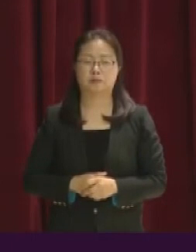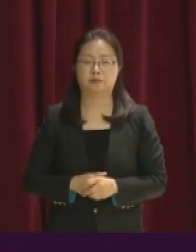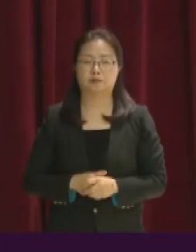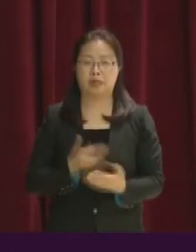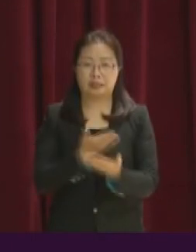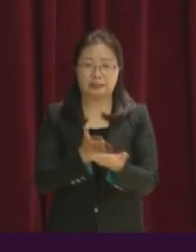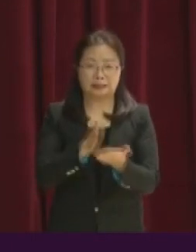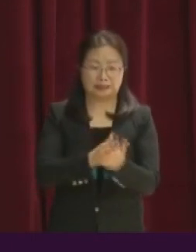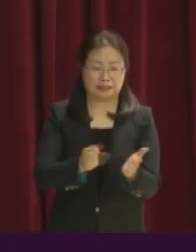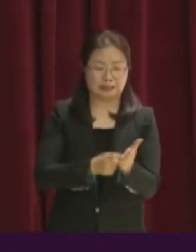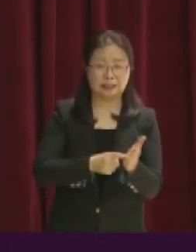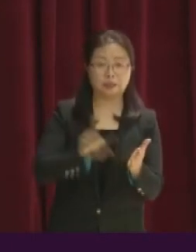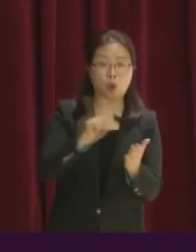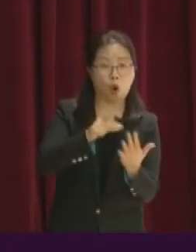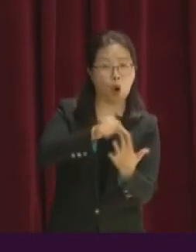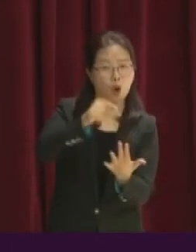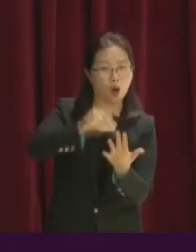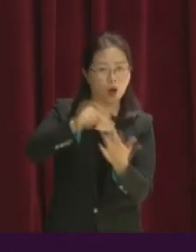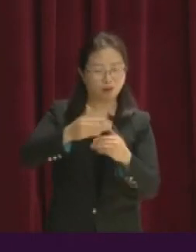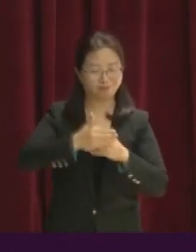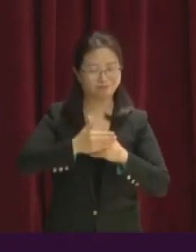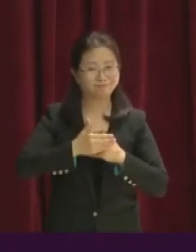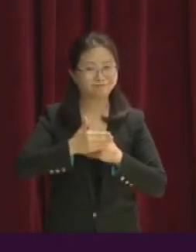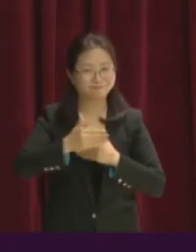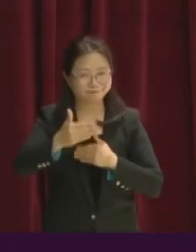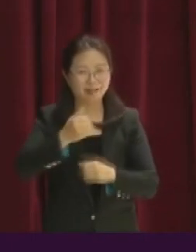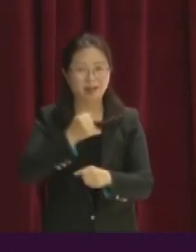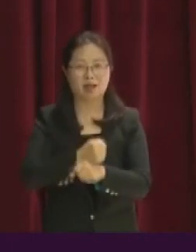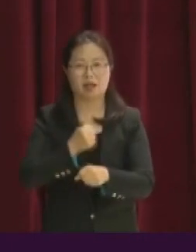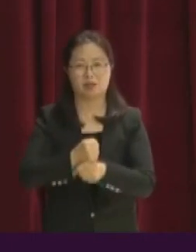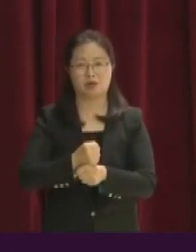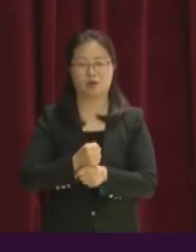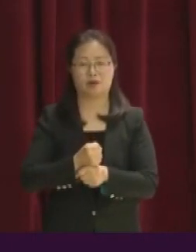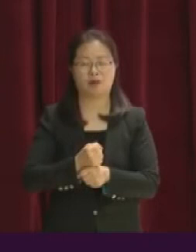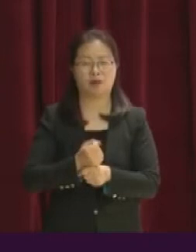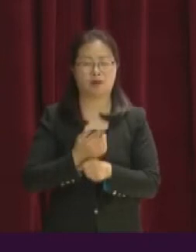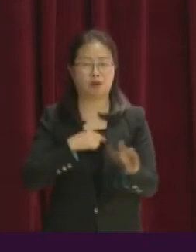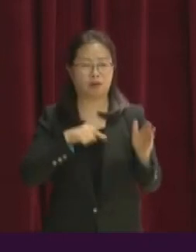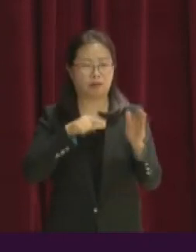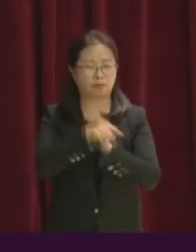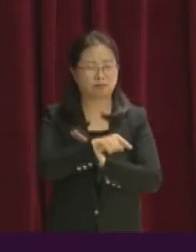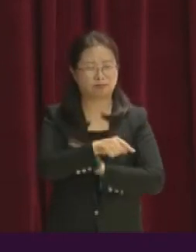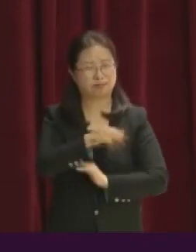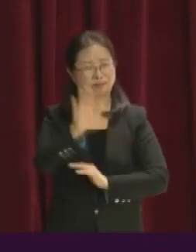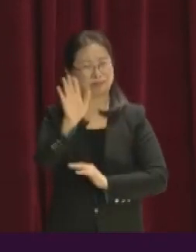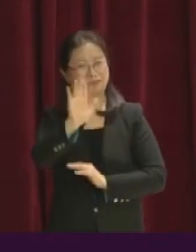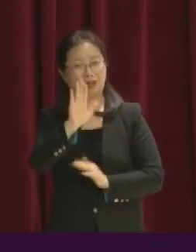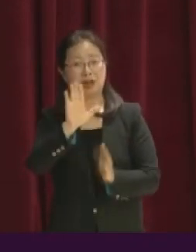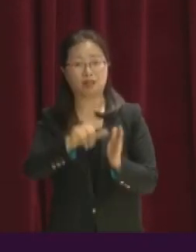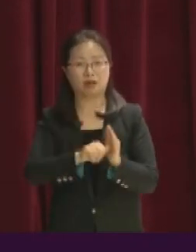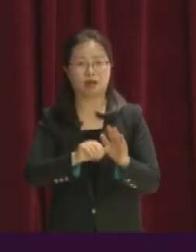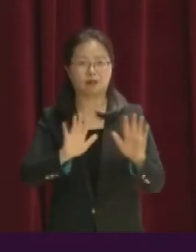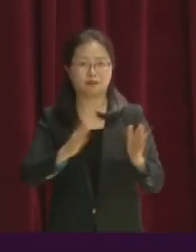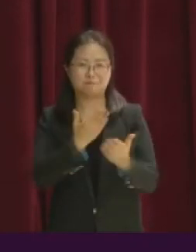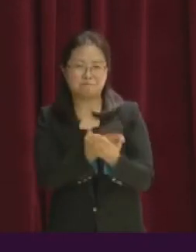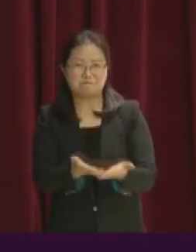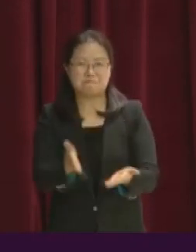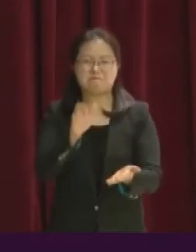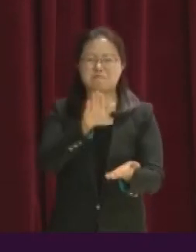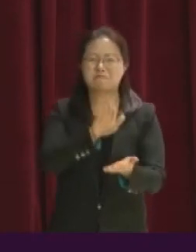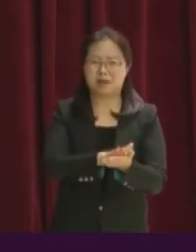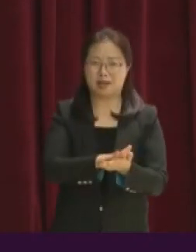정비가 시급한 상황부터 단계별 사업 추진을 통해 잊혀갔던 도시 속 녹지